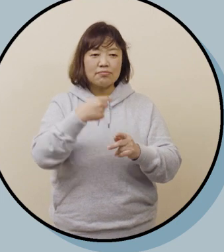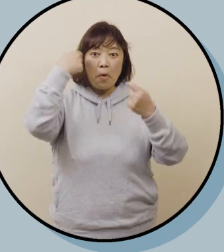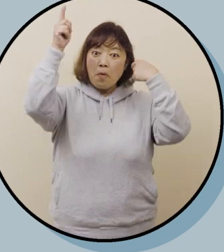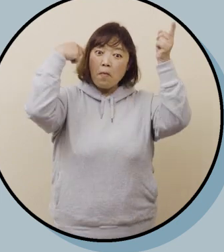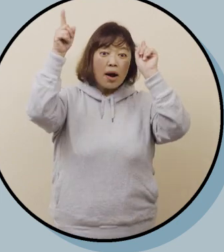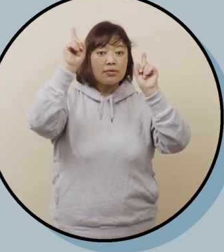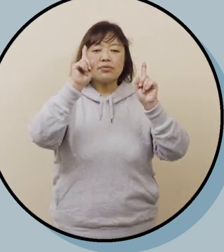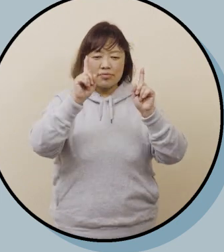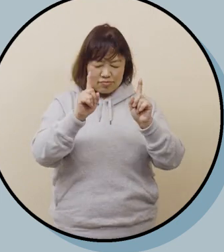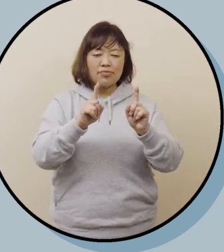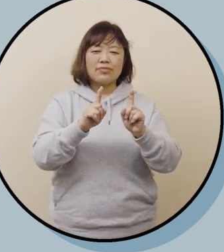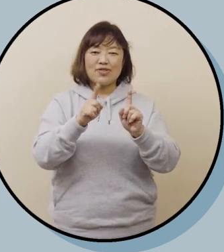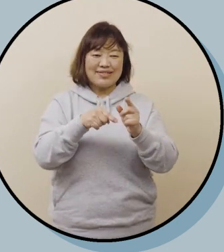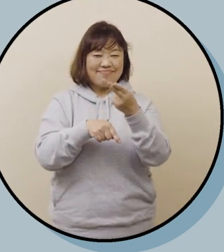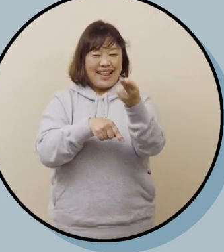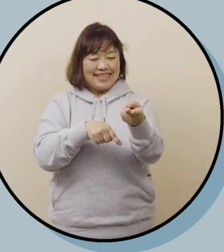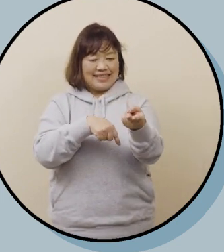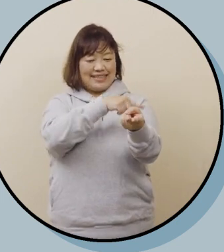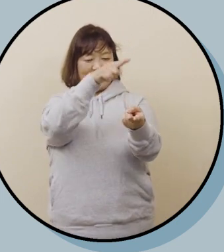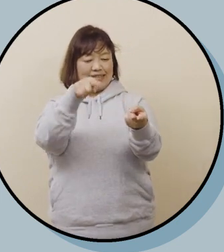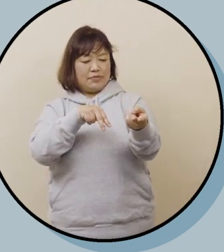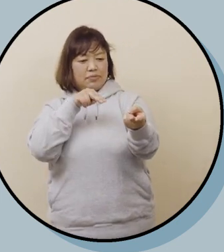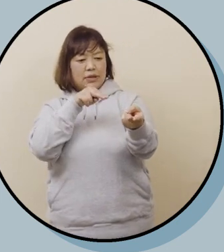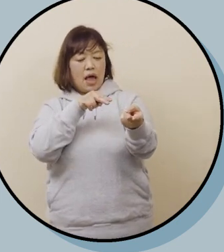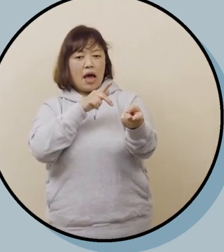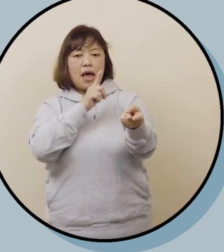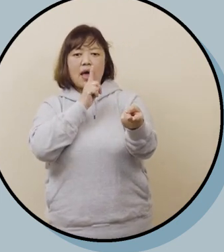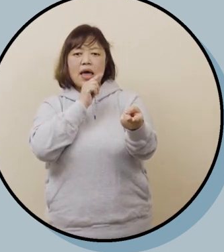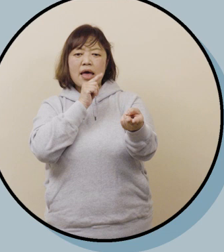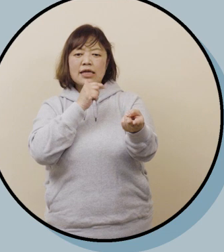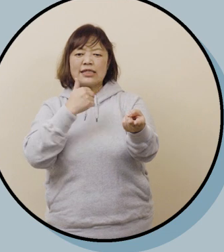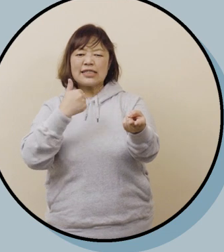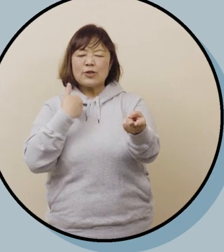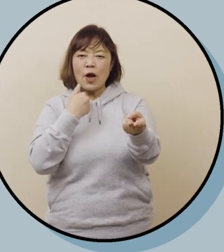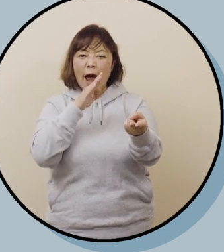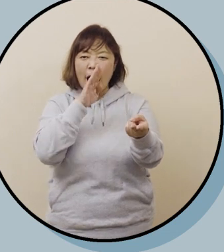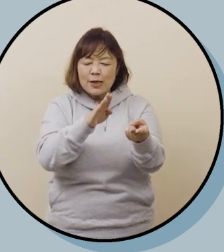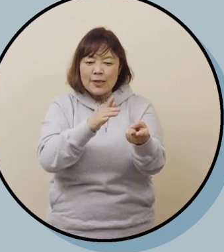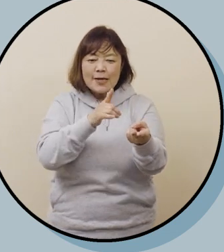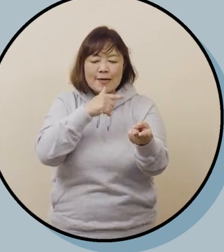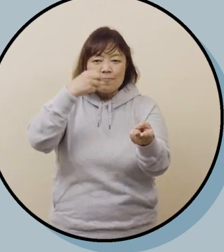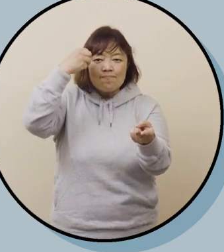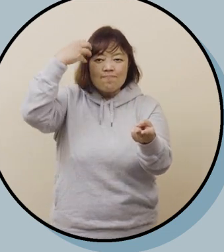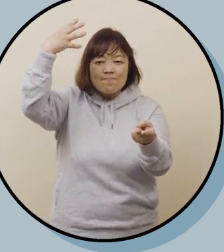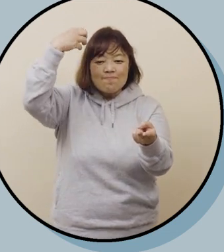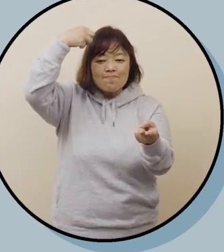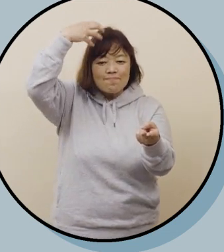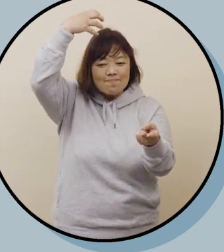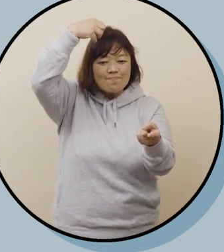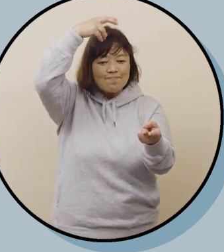想像のインスピレーションみたいなものはその一つの個人から想起される